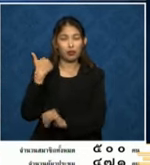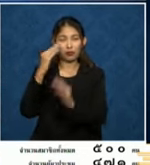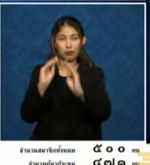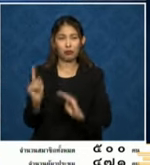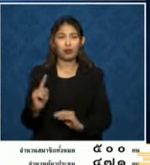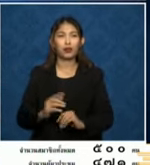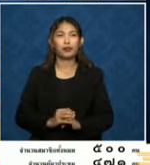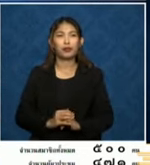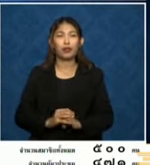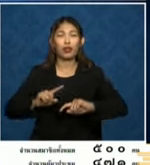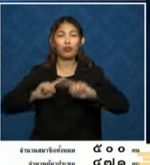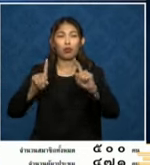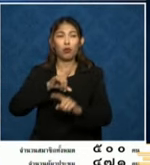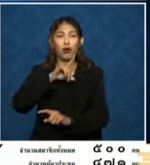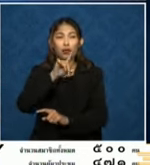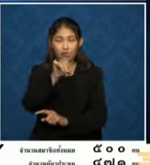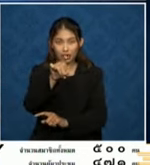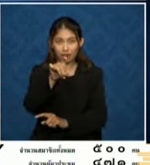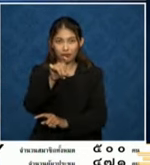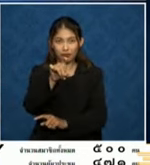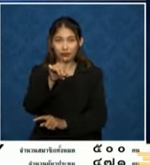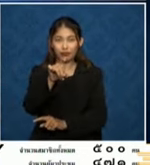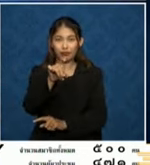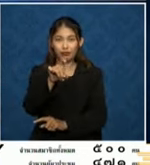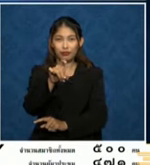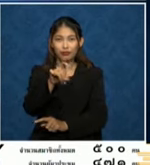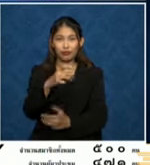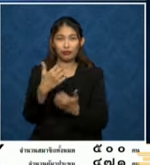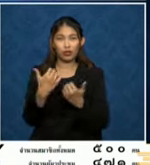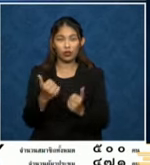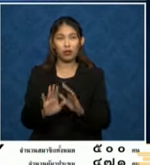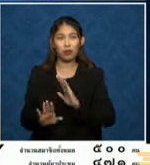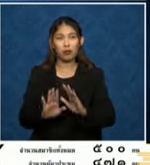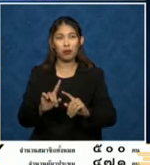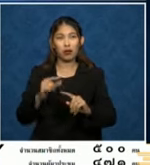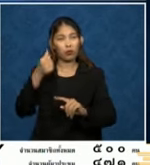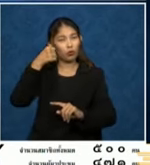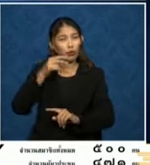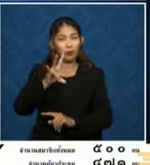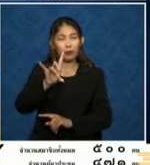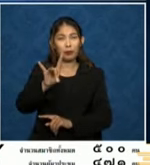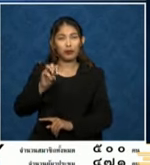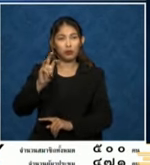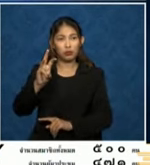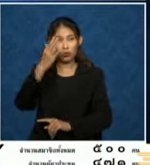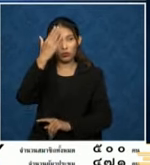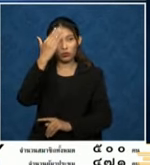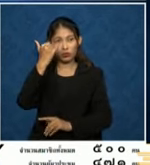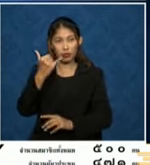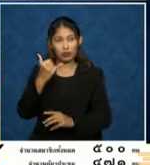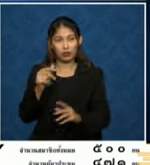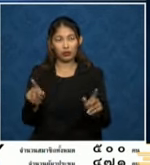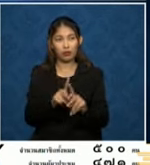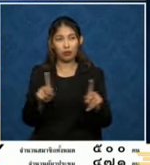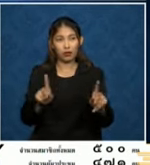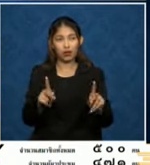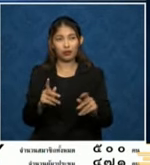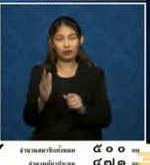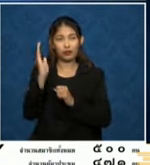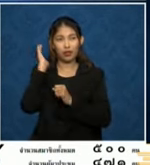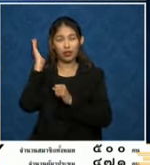างแต่ผมถามท่านประธานง่ายๆแบบนี้ครับว่าผ่านมาประมาณ86วันหลังจากที่คณะกรรมการศึกษาชุดนี้ได้แถลง